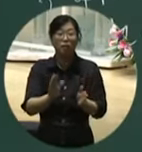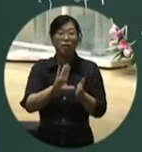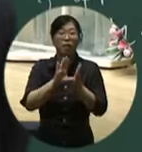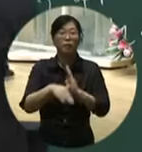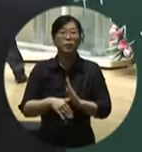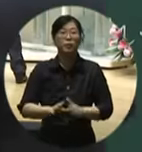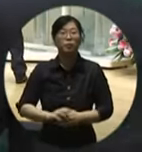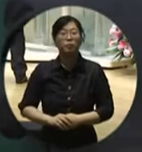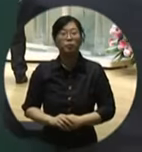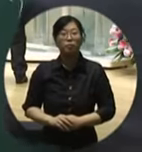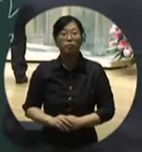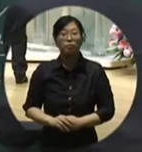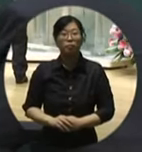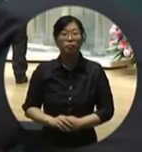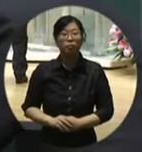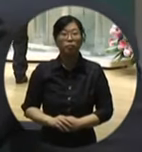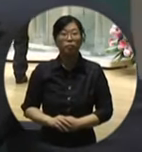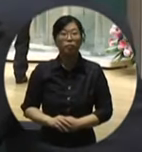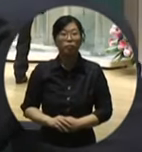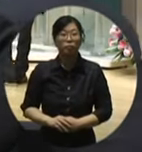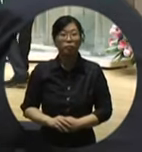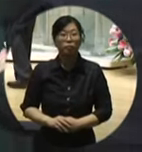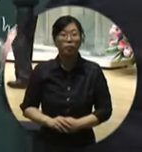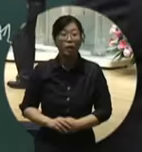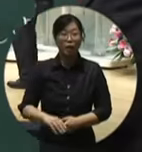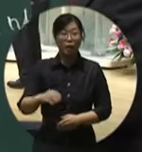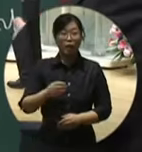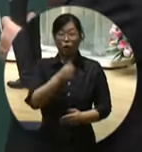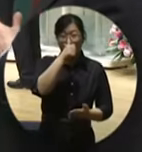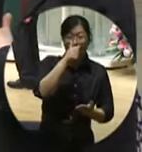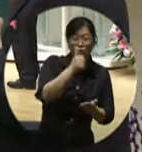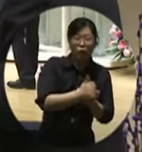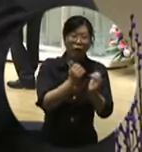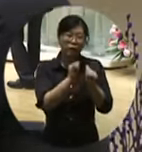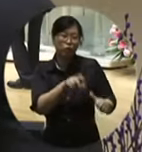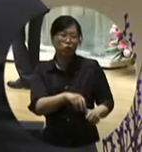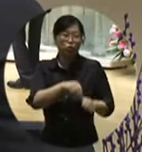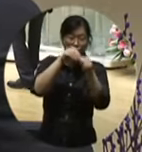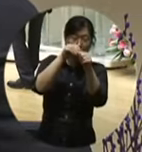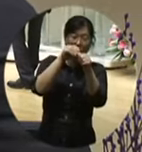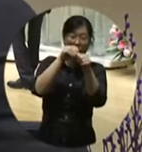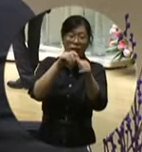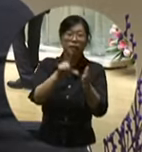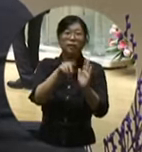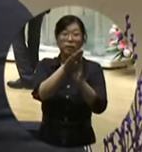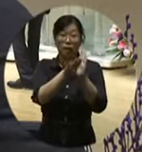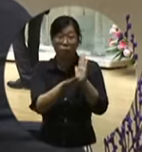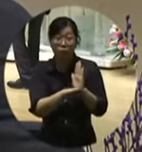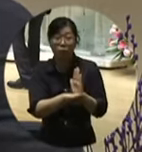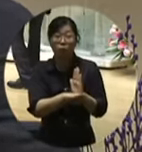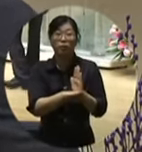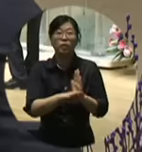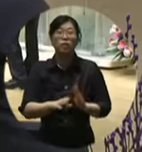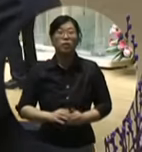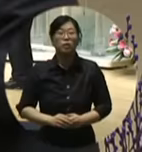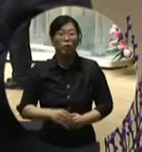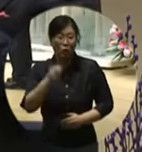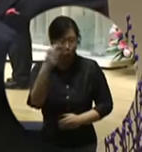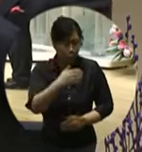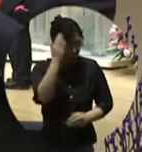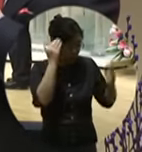is 개인을 this? 구원하는 시간표이기도 합니다. And it is also the time schedule that saves individuals. 그런 정도가 아니고